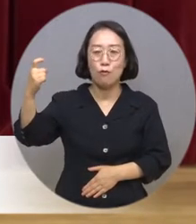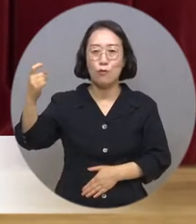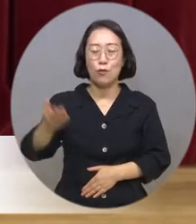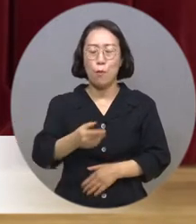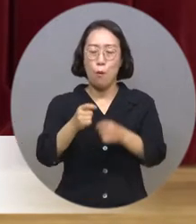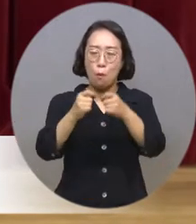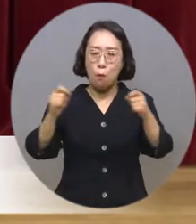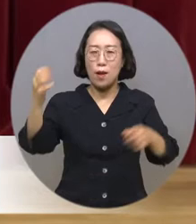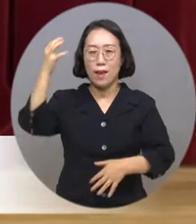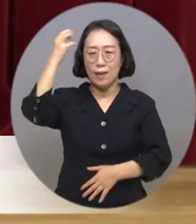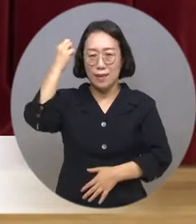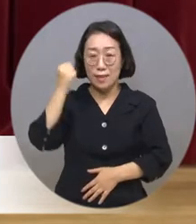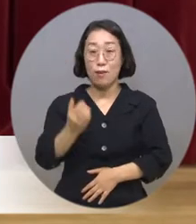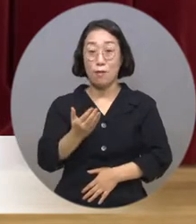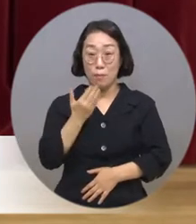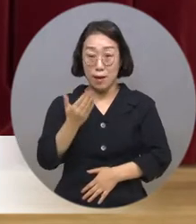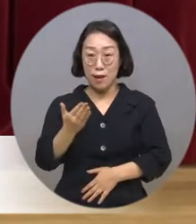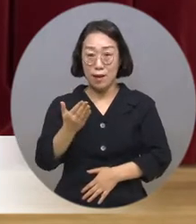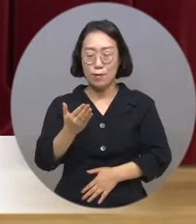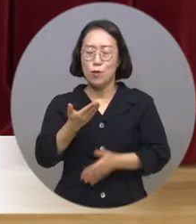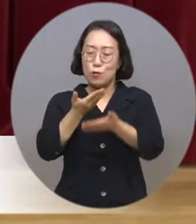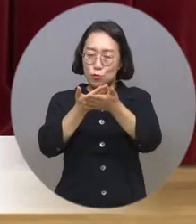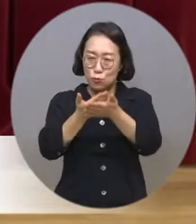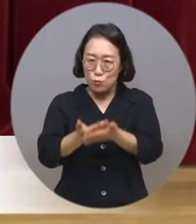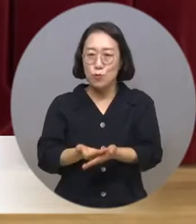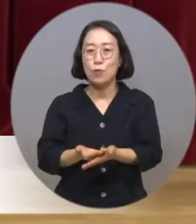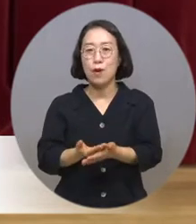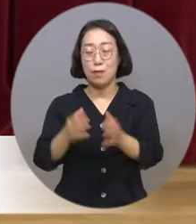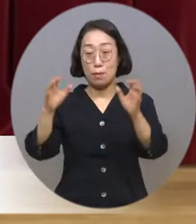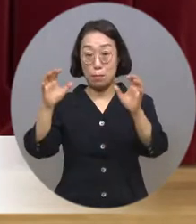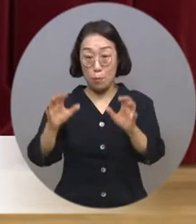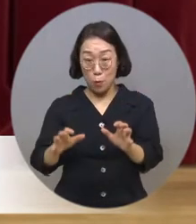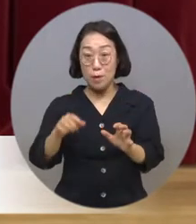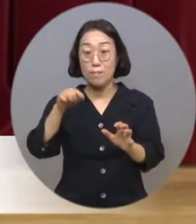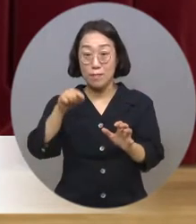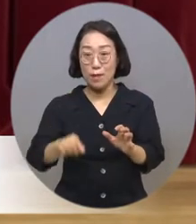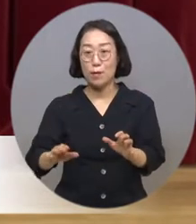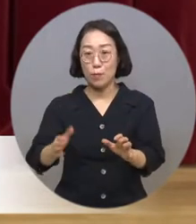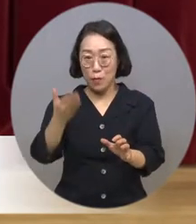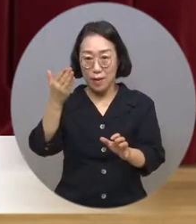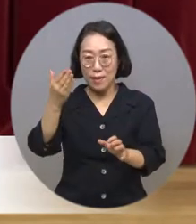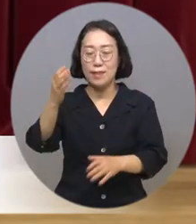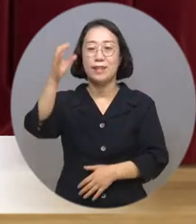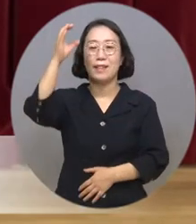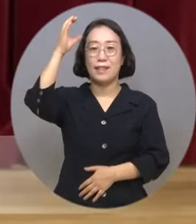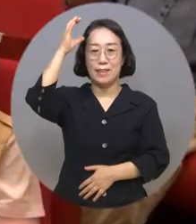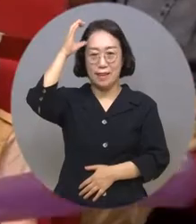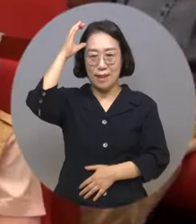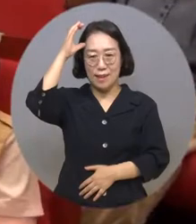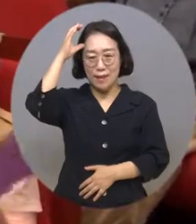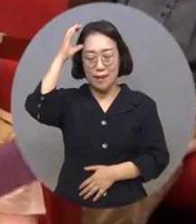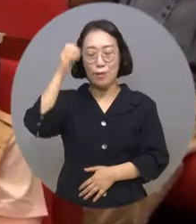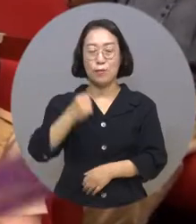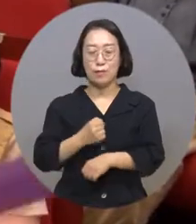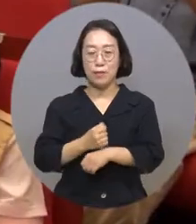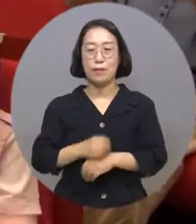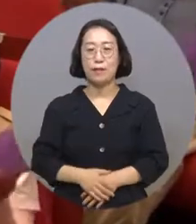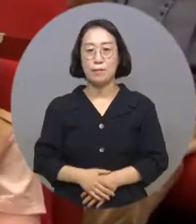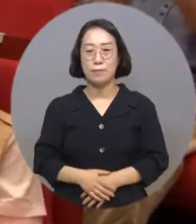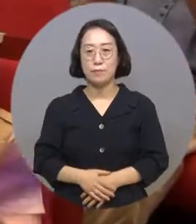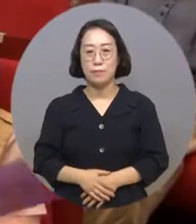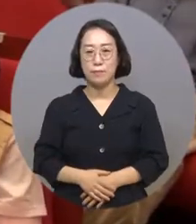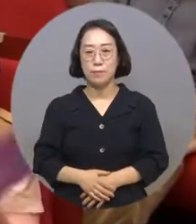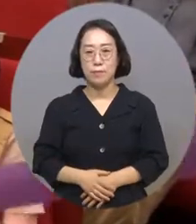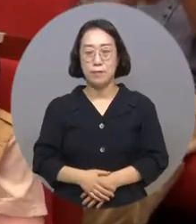오래오래 기억되는 오늘 뜻깊은 행사가 됐으면 좋겠다는 생각을 해봅니다. 충남 지역